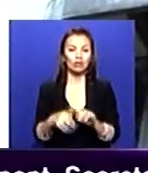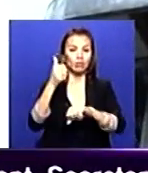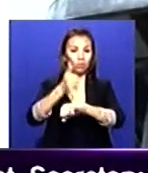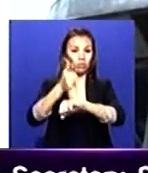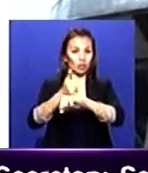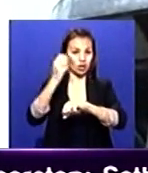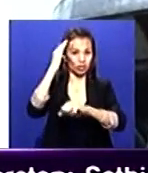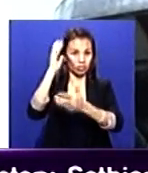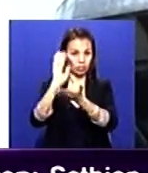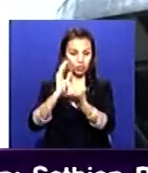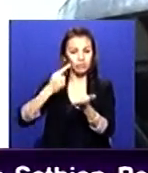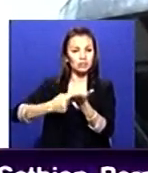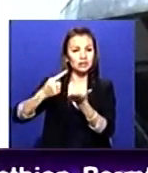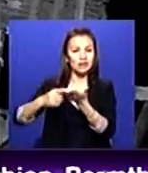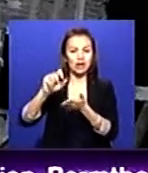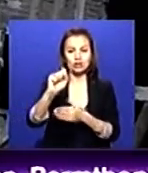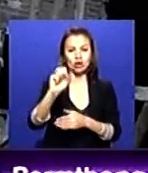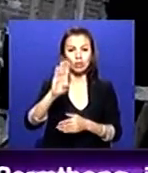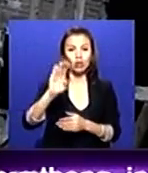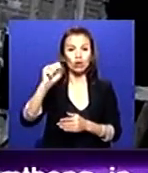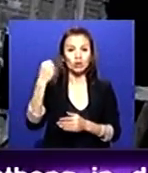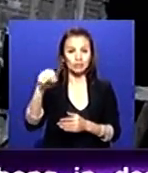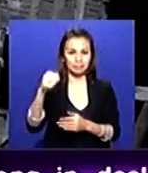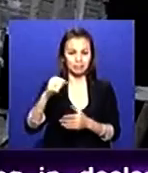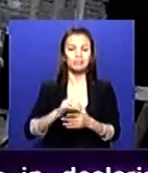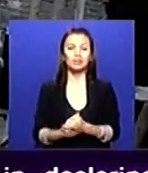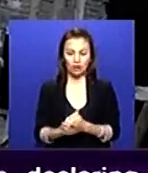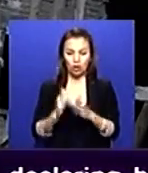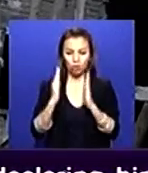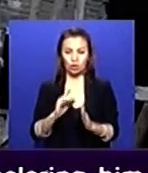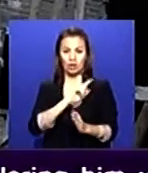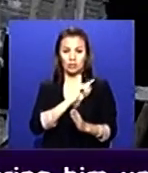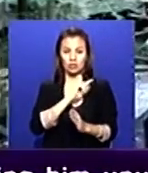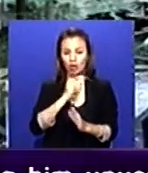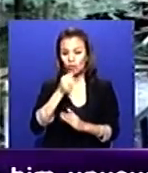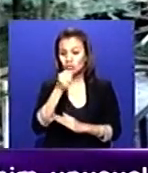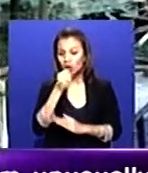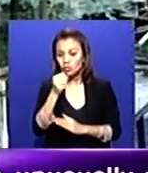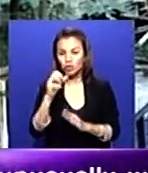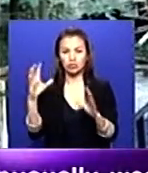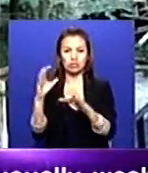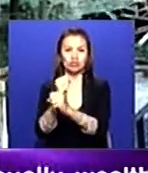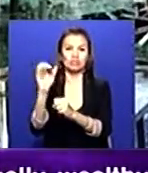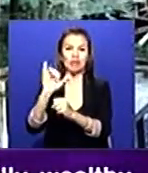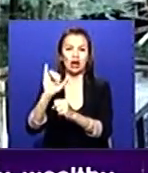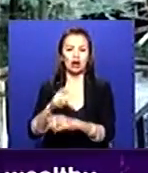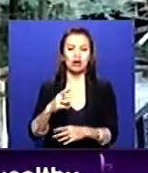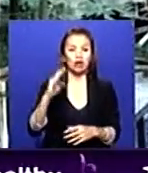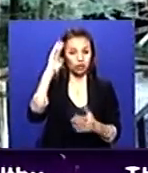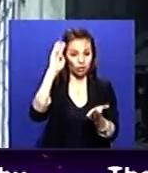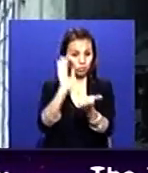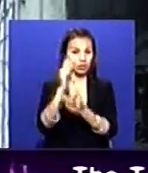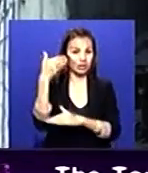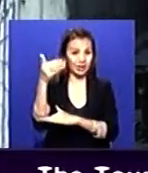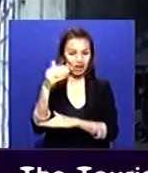หัตถีที่ปรึกษาสบ10ในฐานะประธานพนักงานสอบสวนยังไม่สรุปว่าสำนักงานตำรวจแห่งชาติจะฟ้องร้องบริ